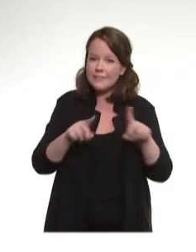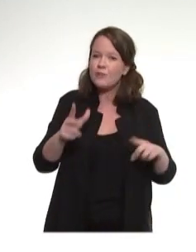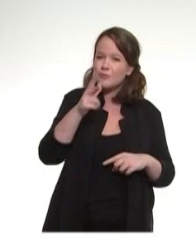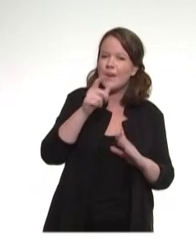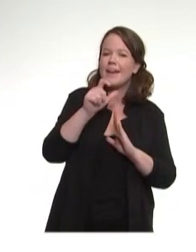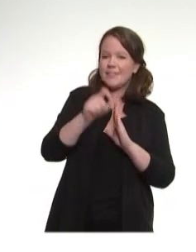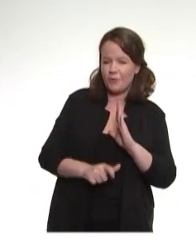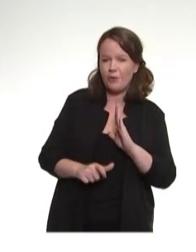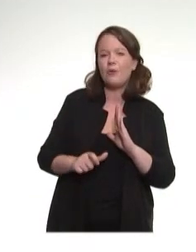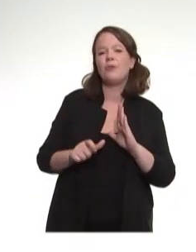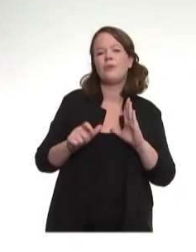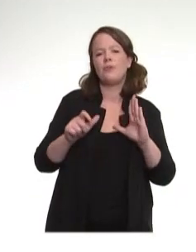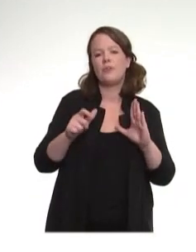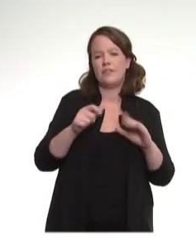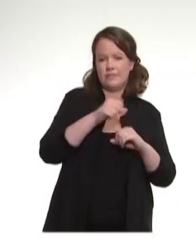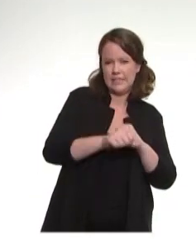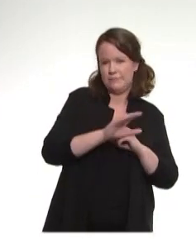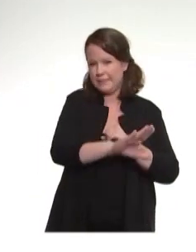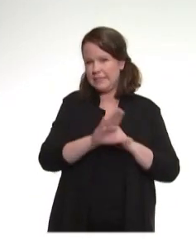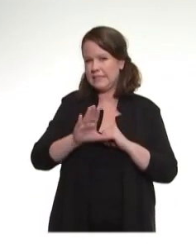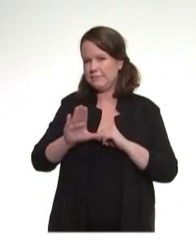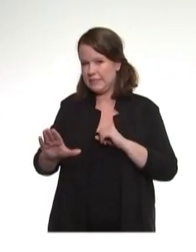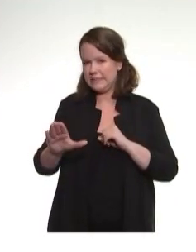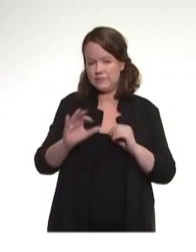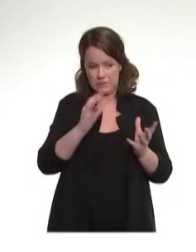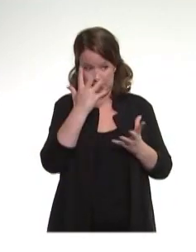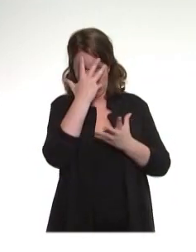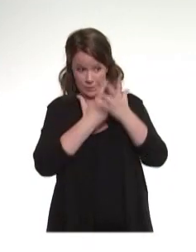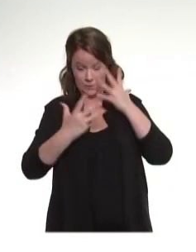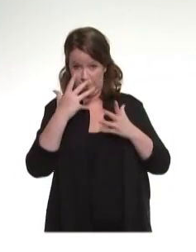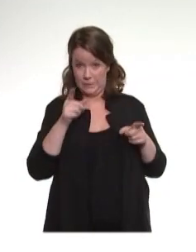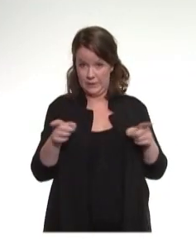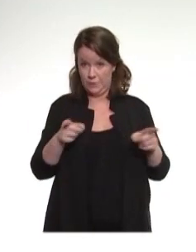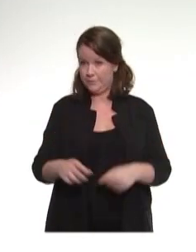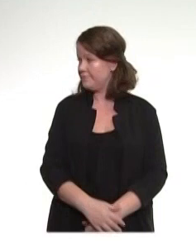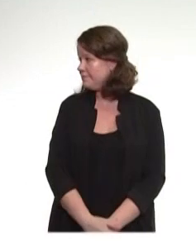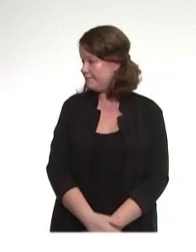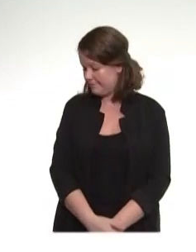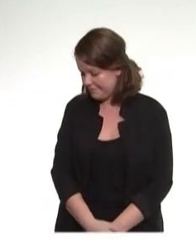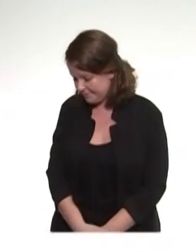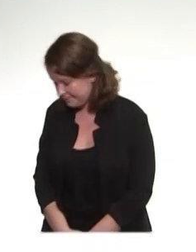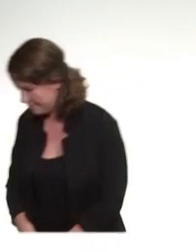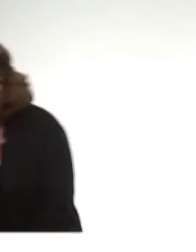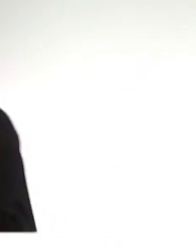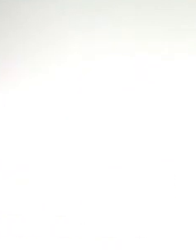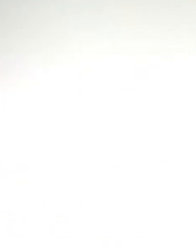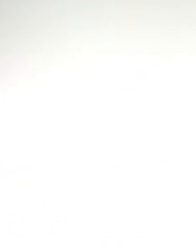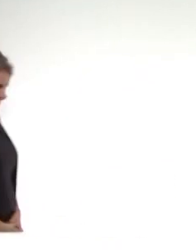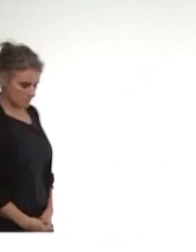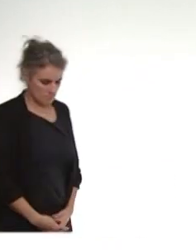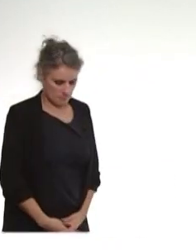restaurants vous me disiez et les bars est-ce que c'est suffisamment clair il ya un protocole qui a été rédigé par le haut conseil de santé publique